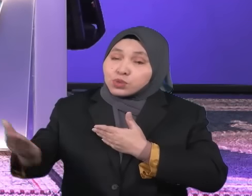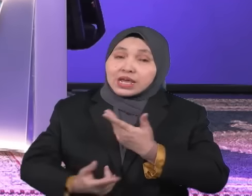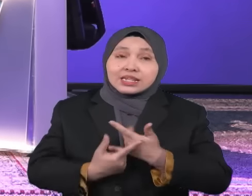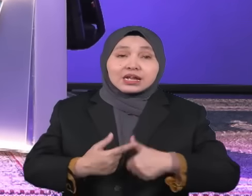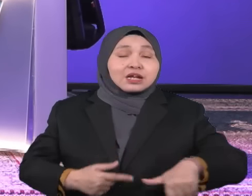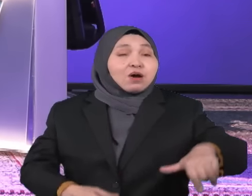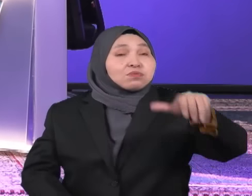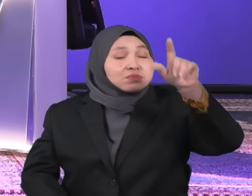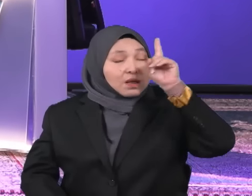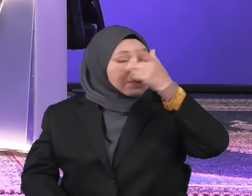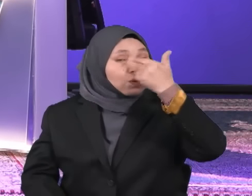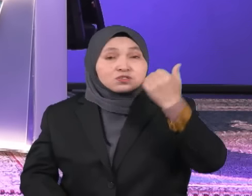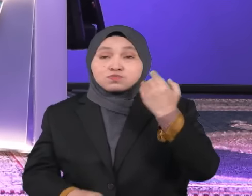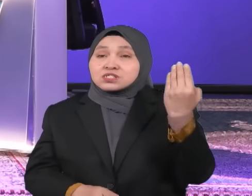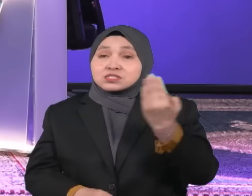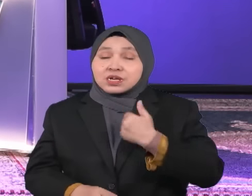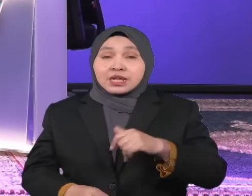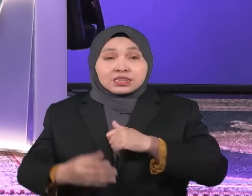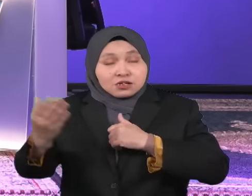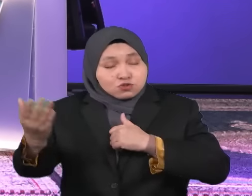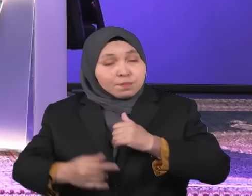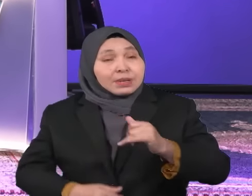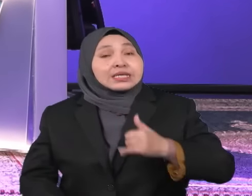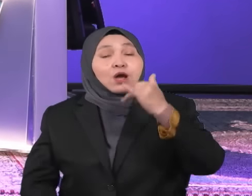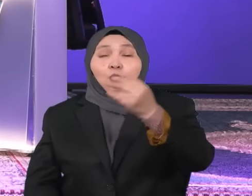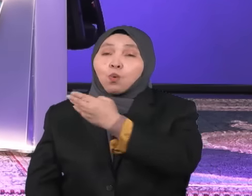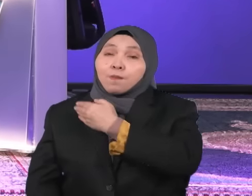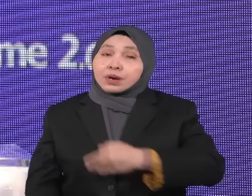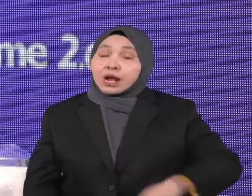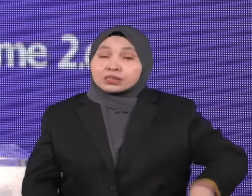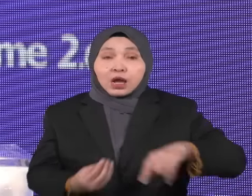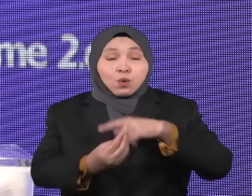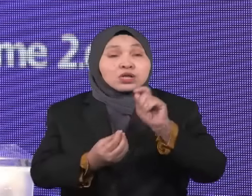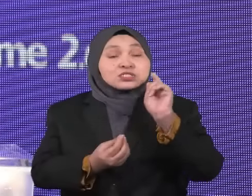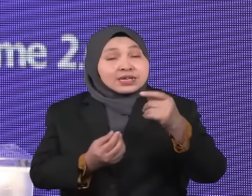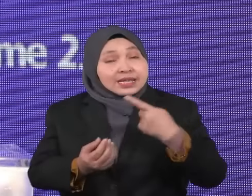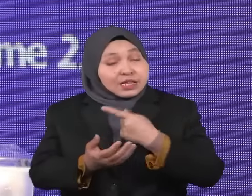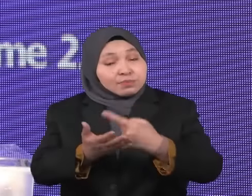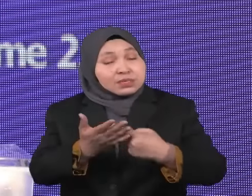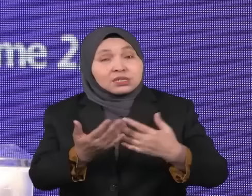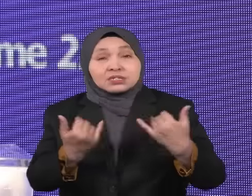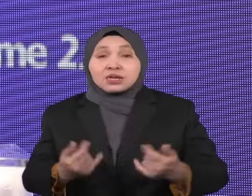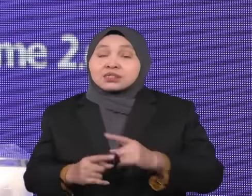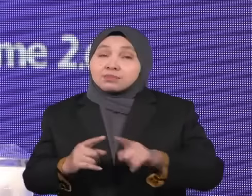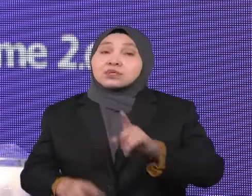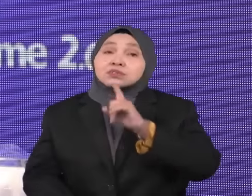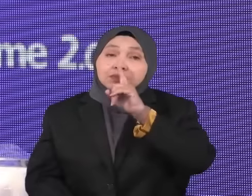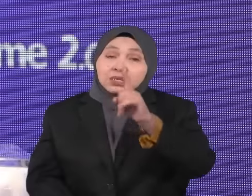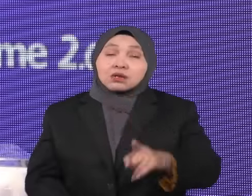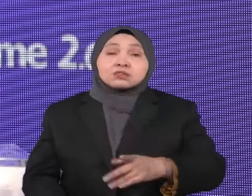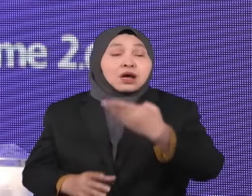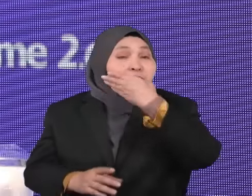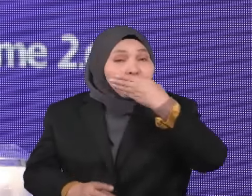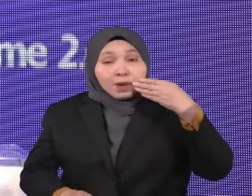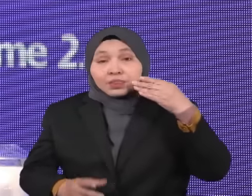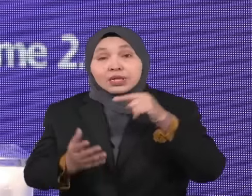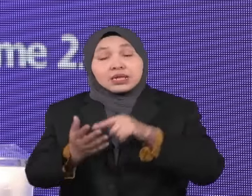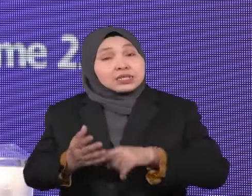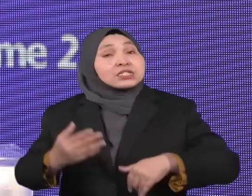Betul, maksudnya, pasal biasanya orang cakap jemputan pergi umrah ataupun haj yang betul kita sedang bincang sekarang. Tetapi sebenarnya Ramadan ini